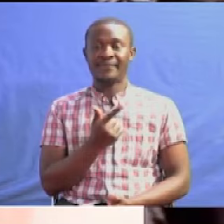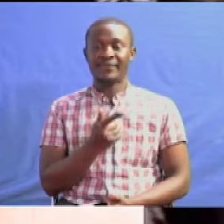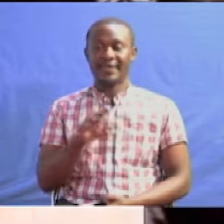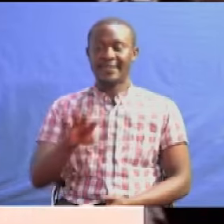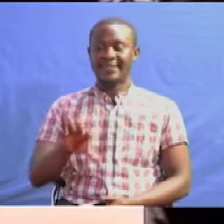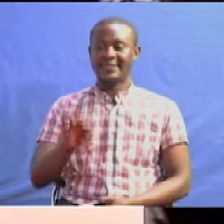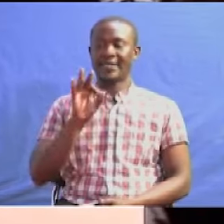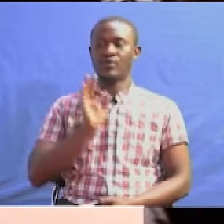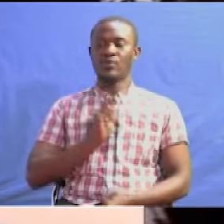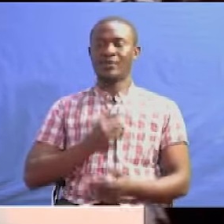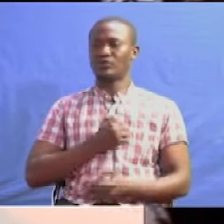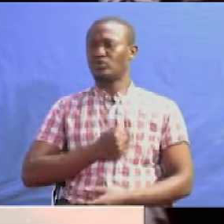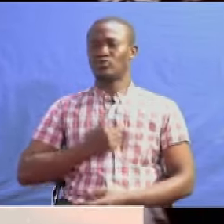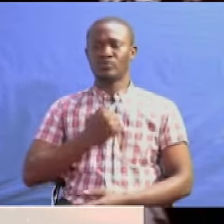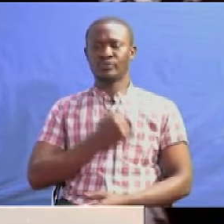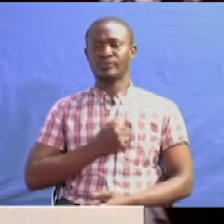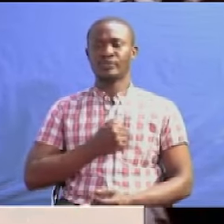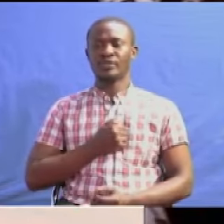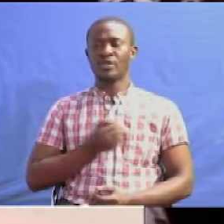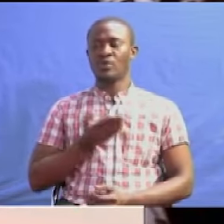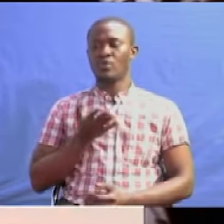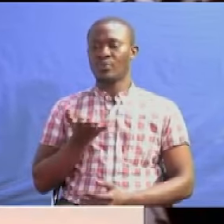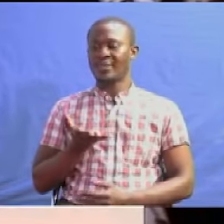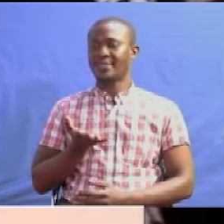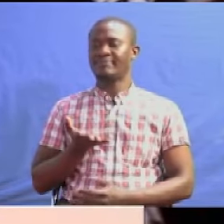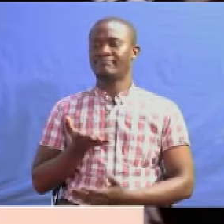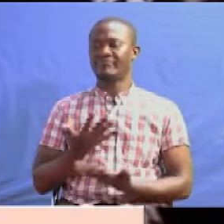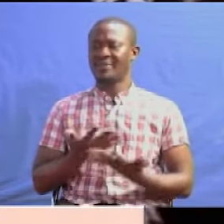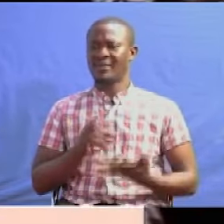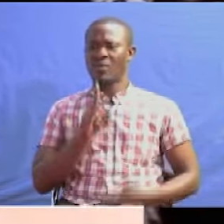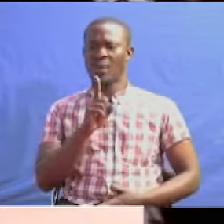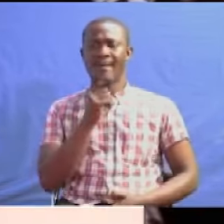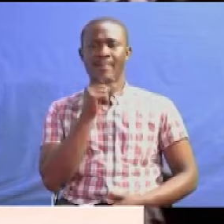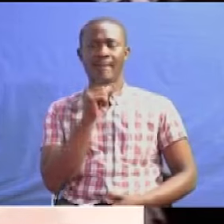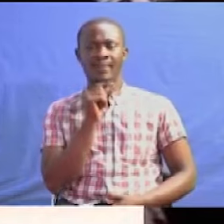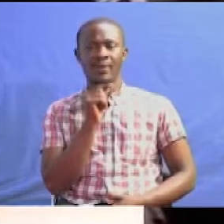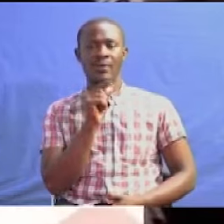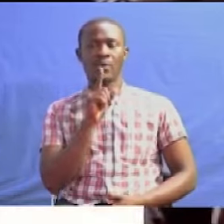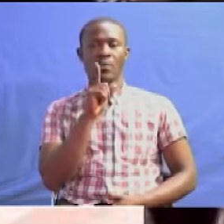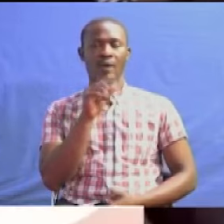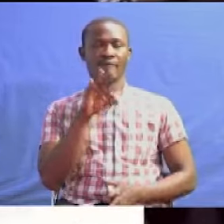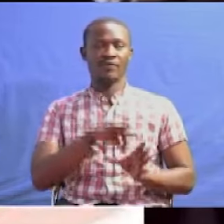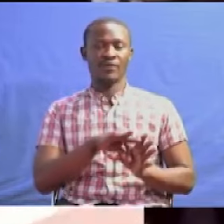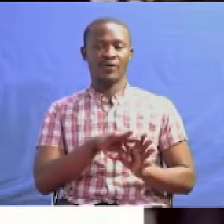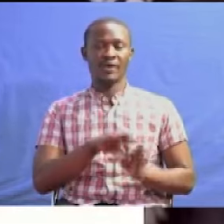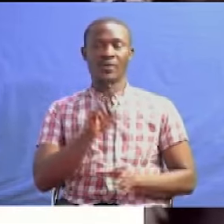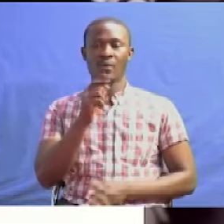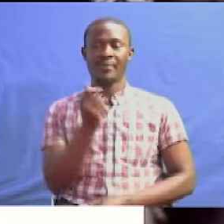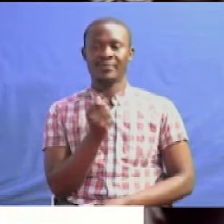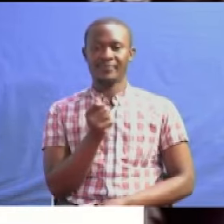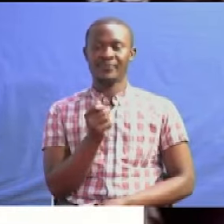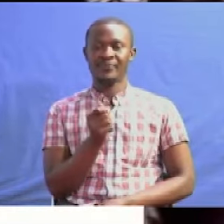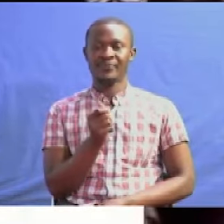you agree with this phrase that is one man, one vote, one